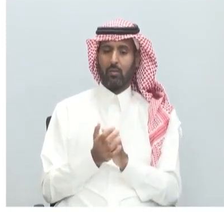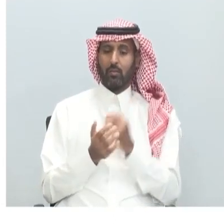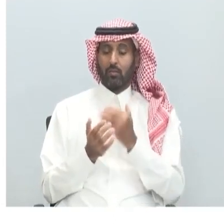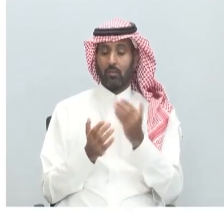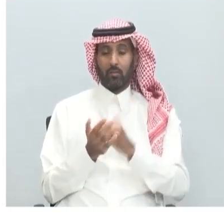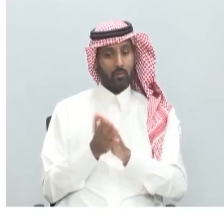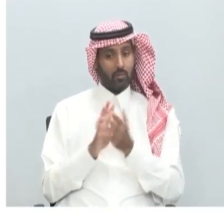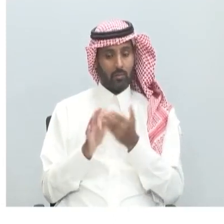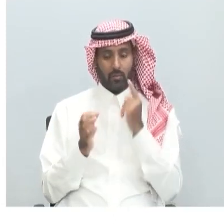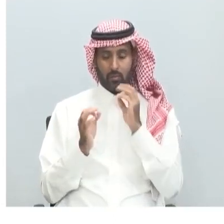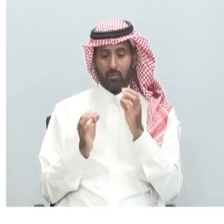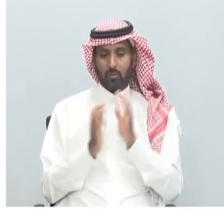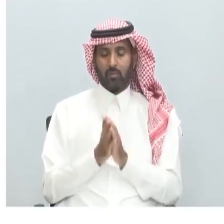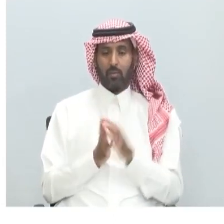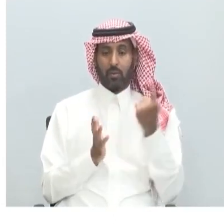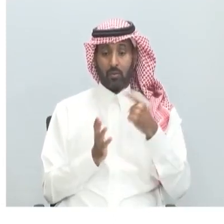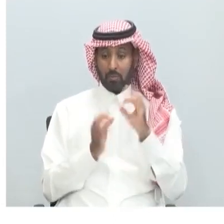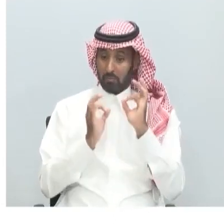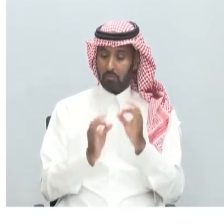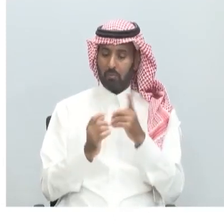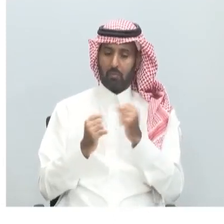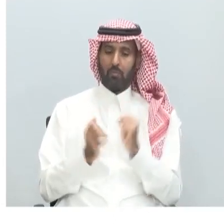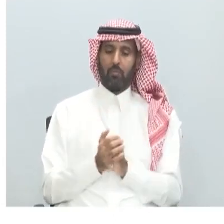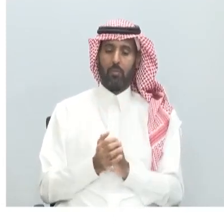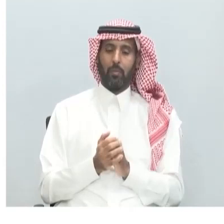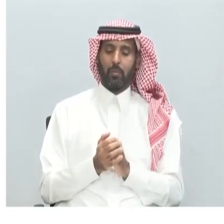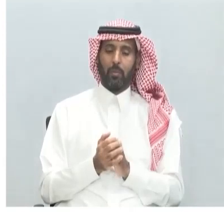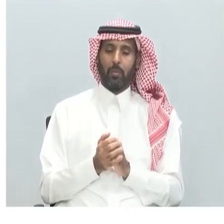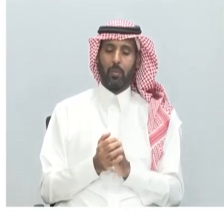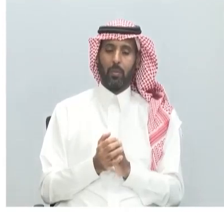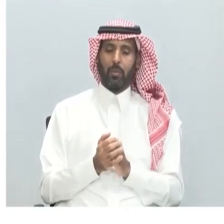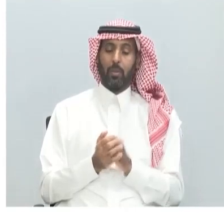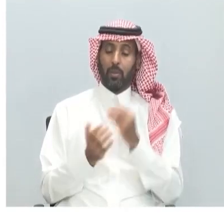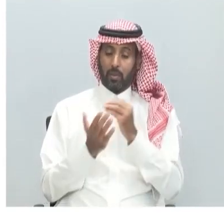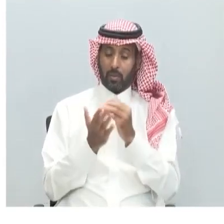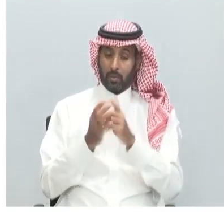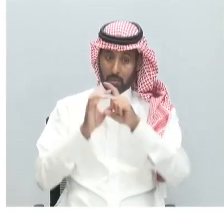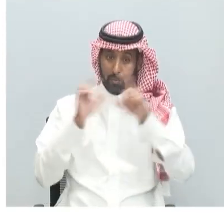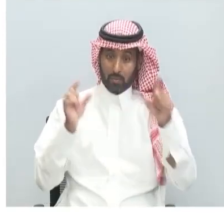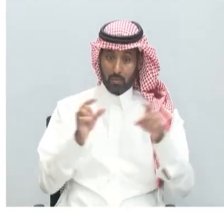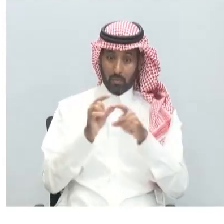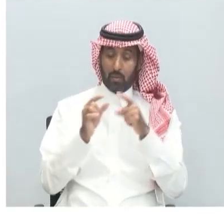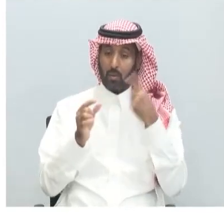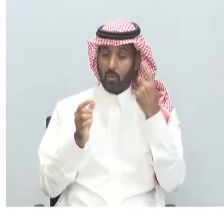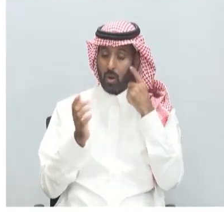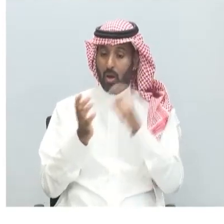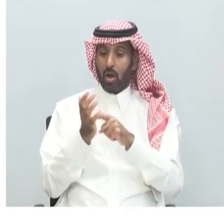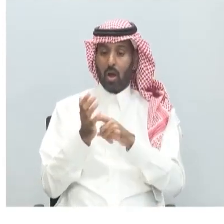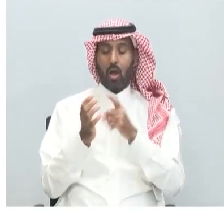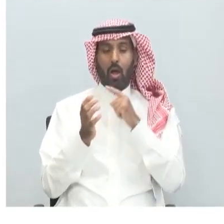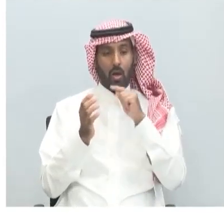ننتهي ونقول انتهى التوزيع هو يقول طبق القواعد القاعده الاخرى